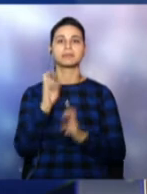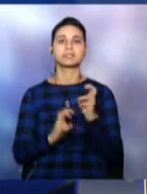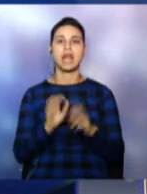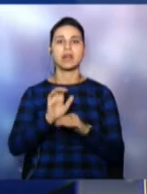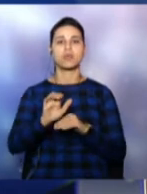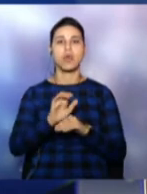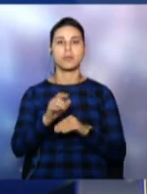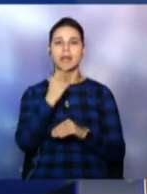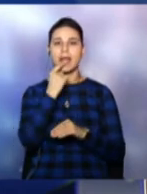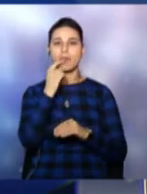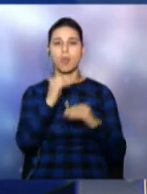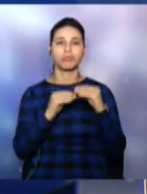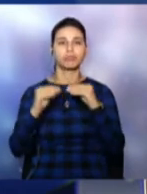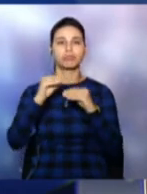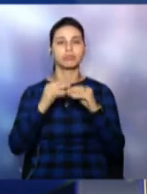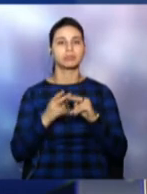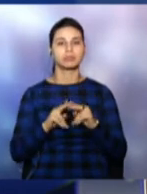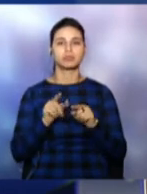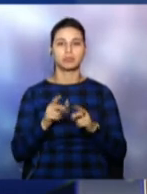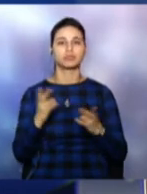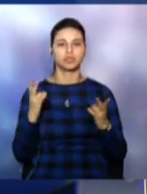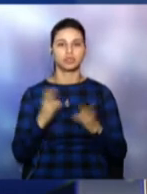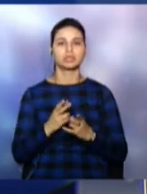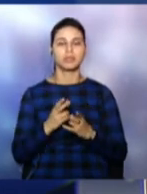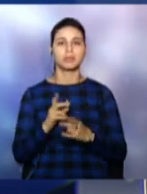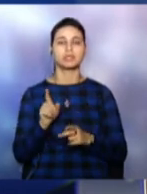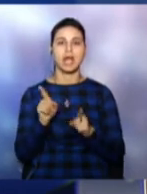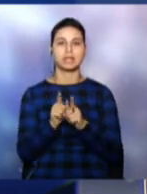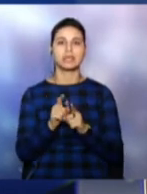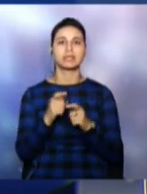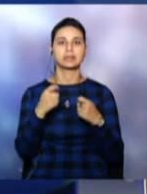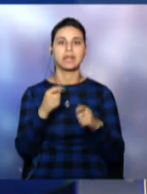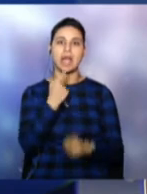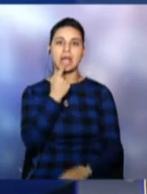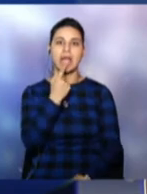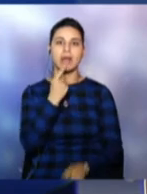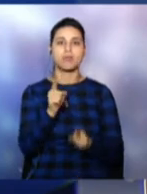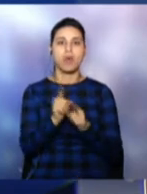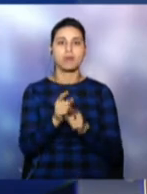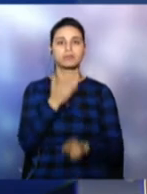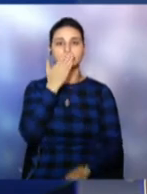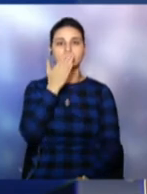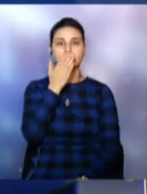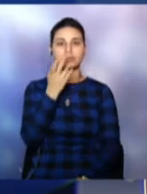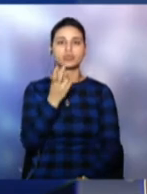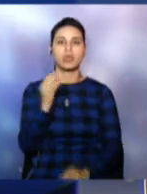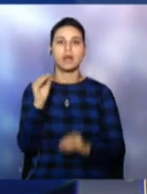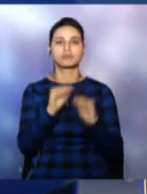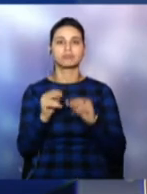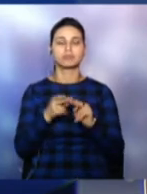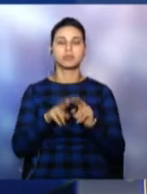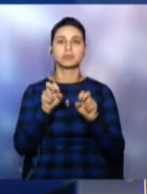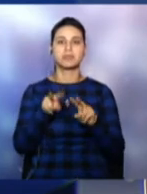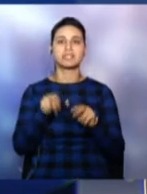არომატიზატორების გამოყენების თვალსაზრისით, და ეს მათ ძალიან ჭირდებათ, რომ ასეთი პროდუქტები გემოთი და სურნელით გაამდიდრონ და